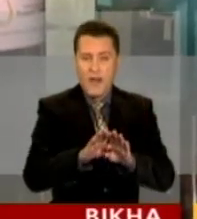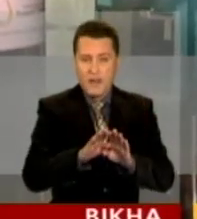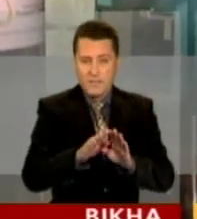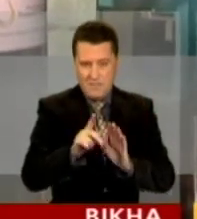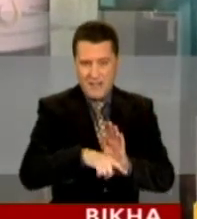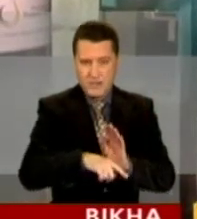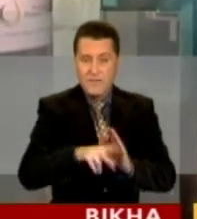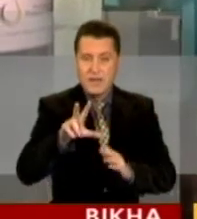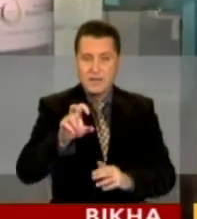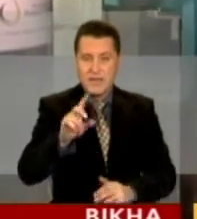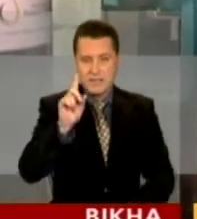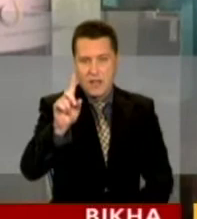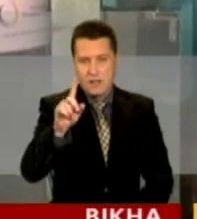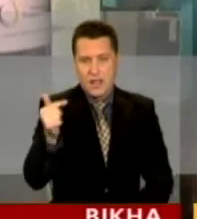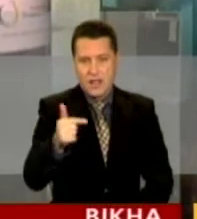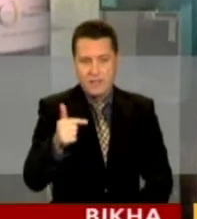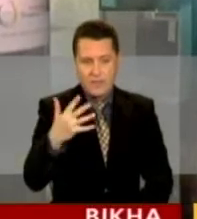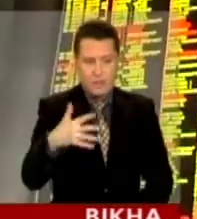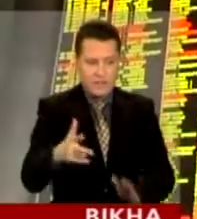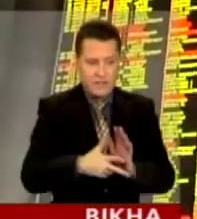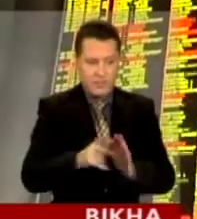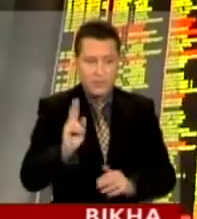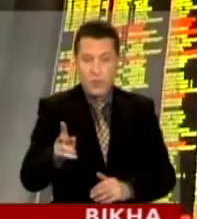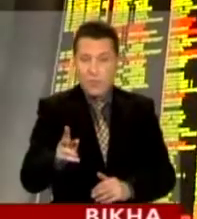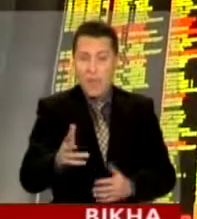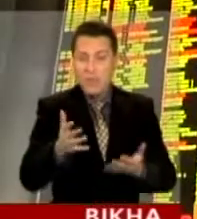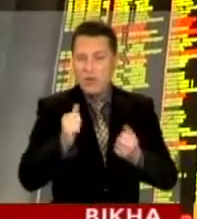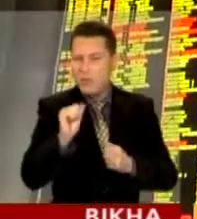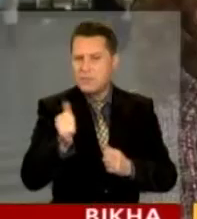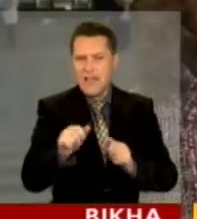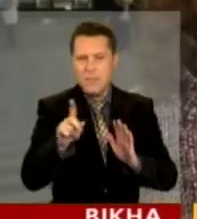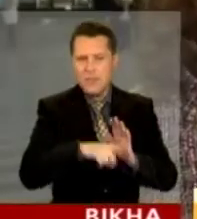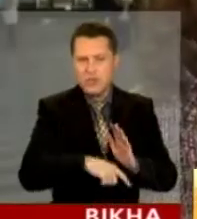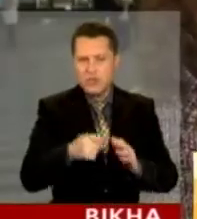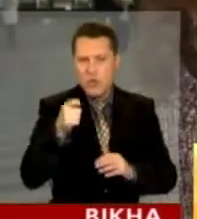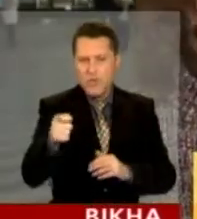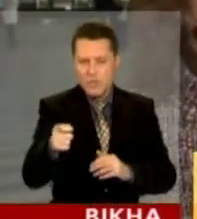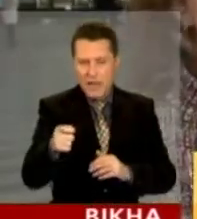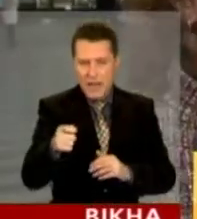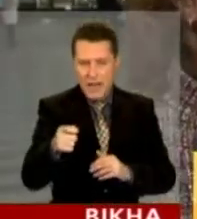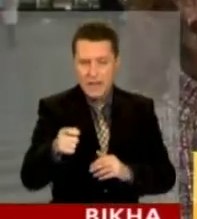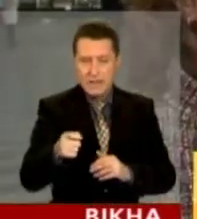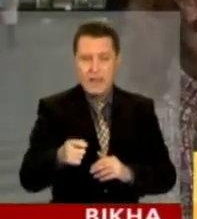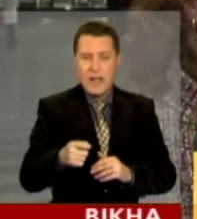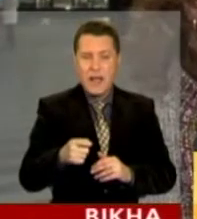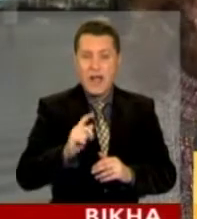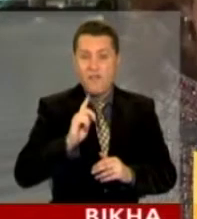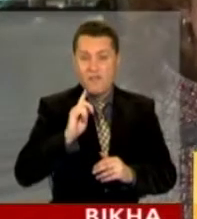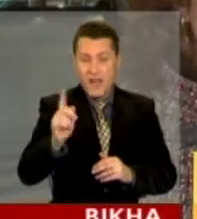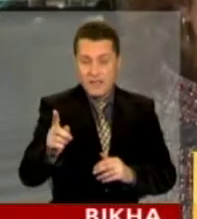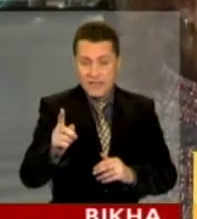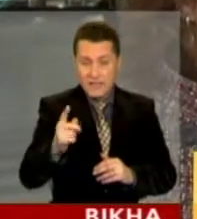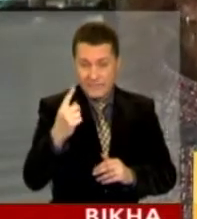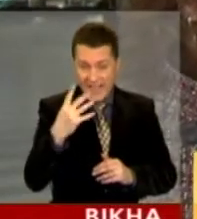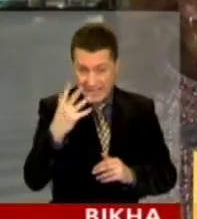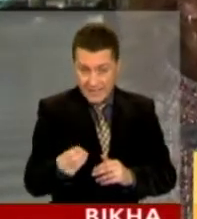Да. 301 гривна 58 гривень. Ми беремо самий дешевий білет в один день і самий дешевий білет в другий день.